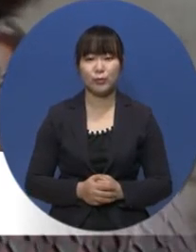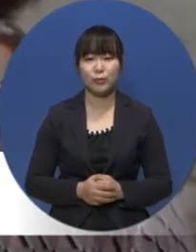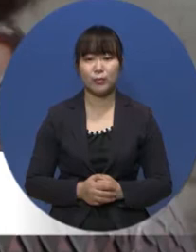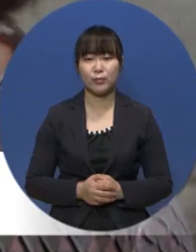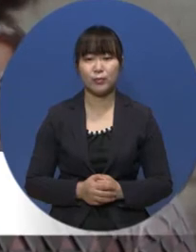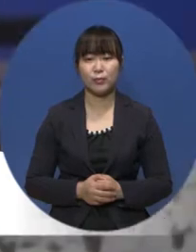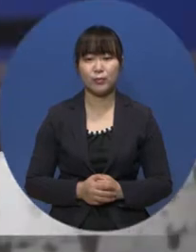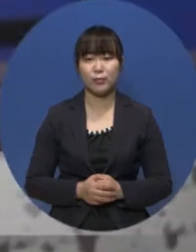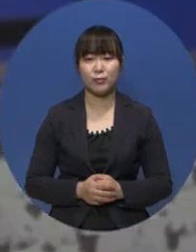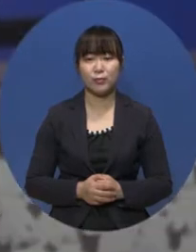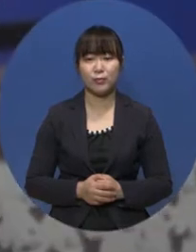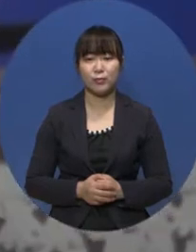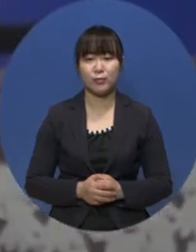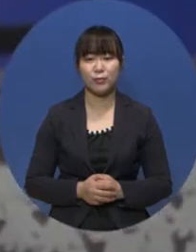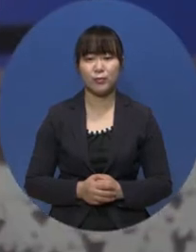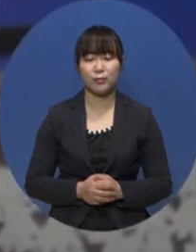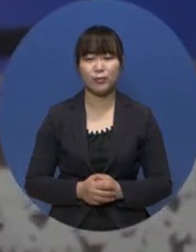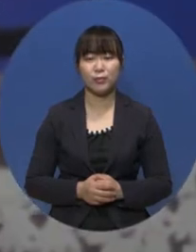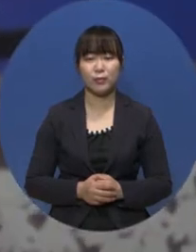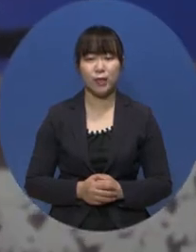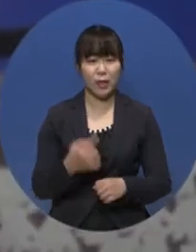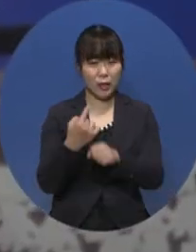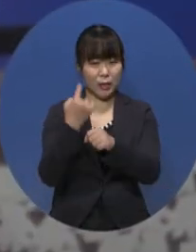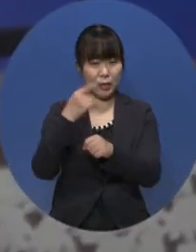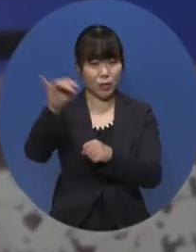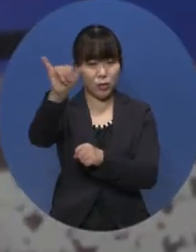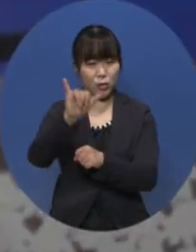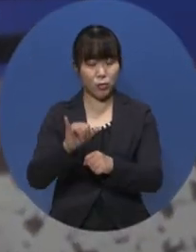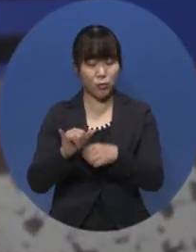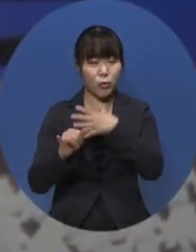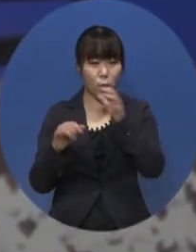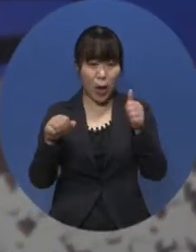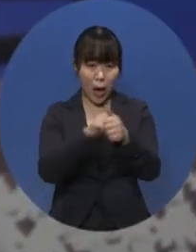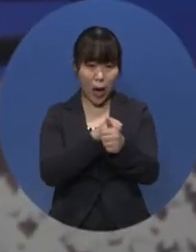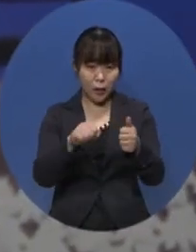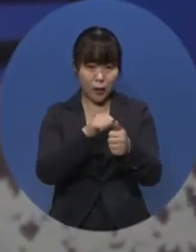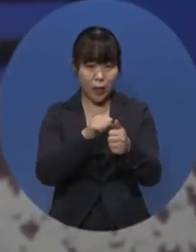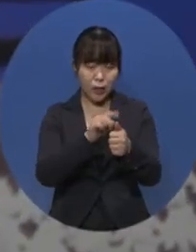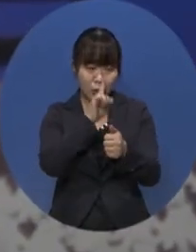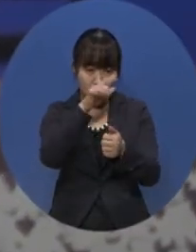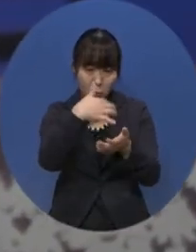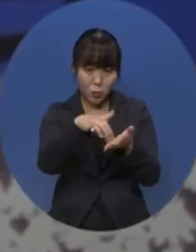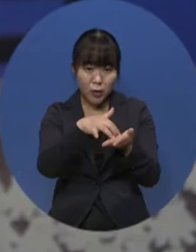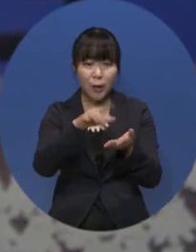돌봐주고 계십니다. 지난해 전국 노인 학대 신고 건수는